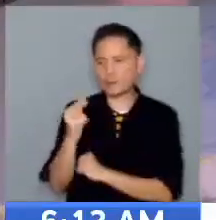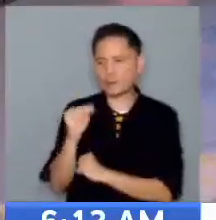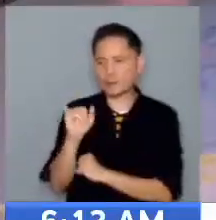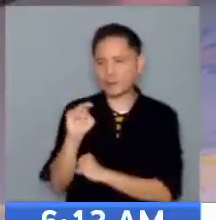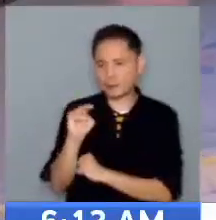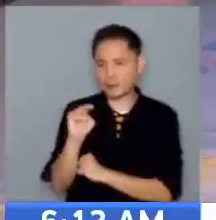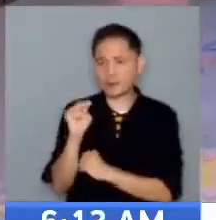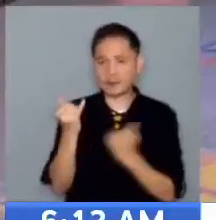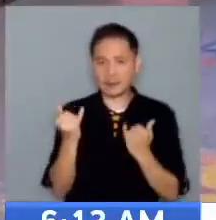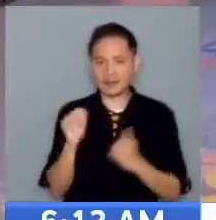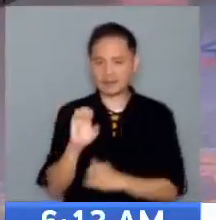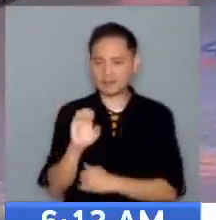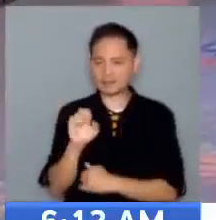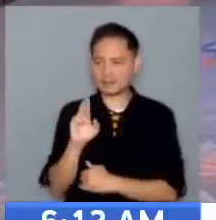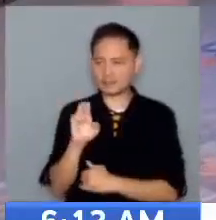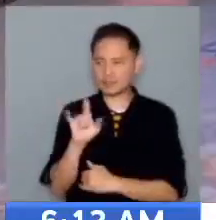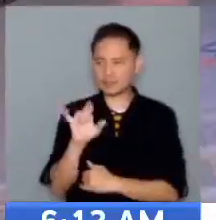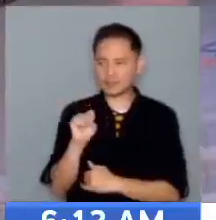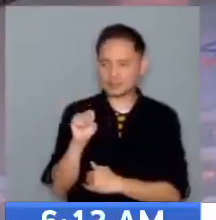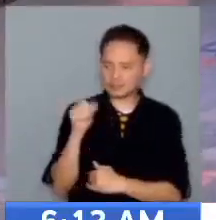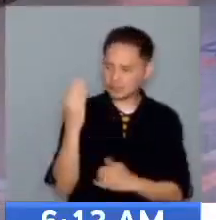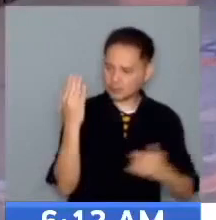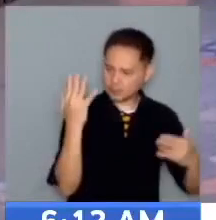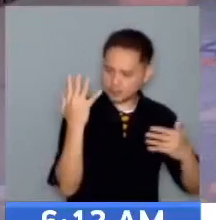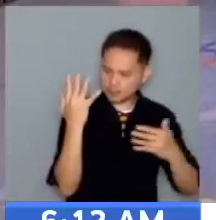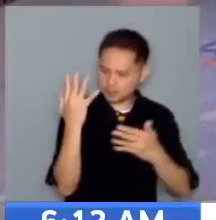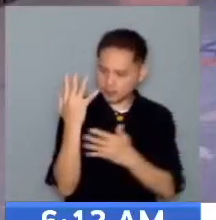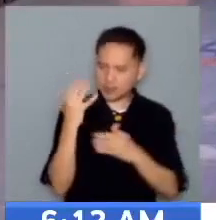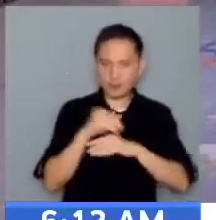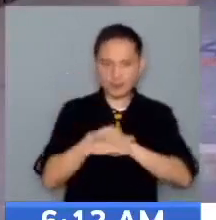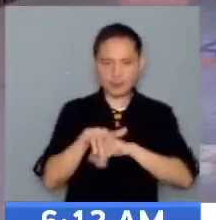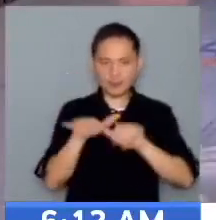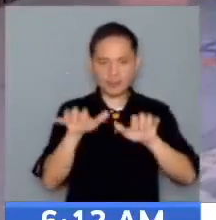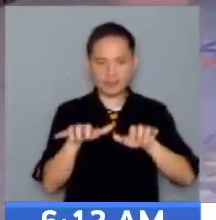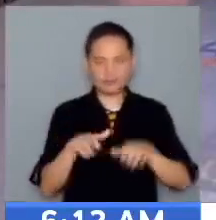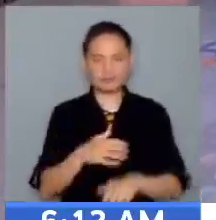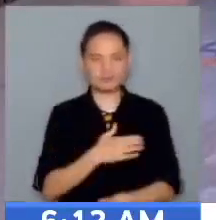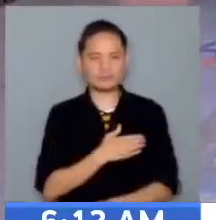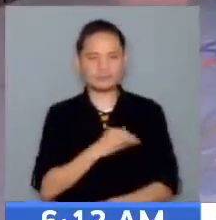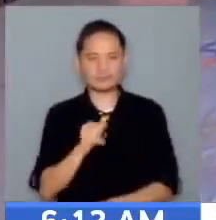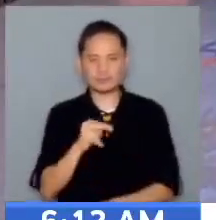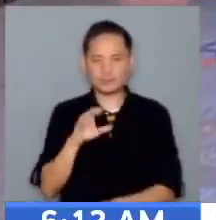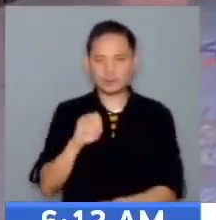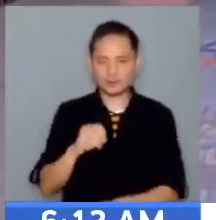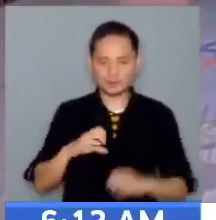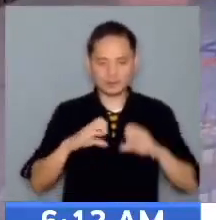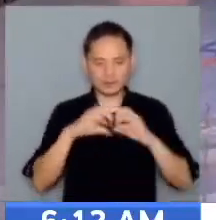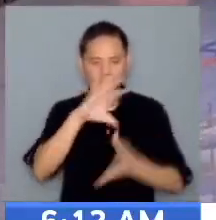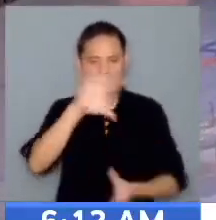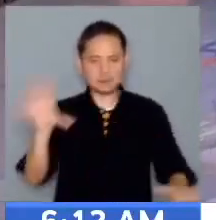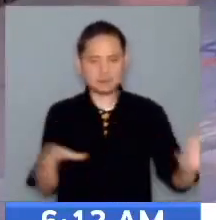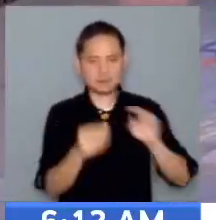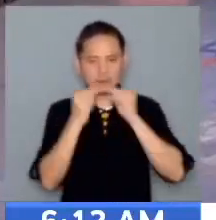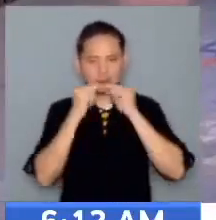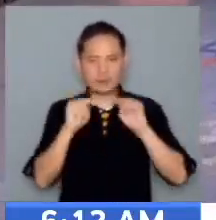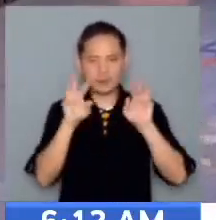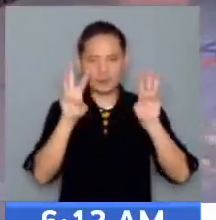ayon po yan sa Pag-asa. Ako po si Anjo Pertiera para sa GMA Integrated News Weather